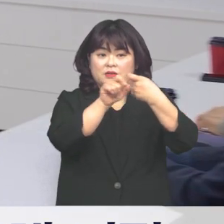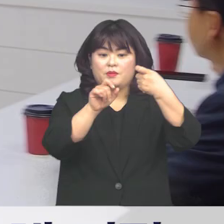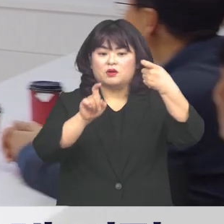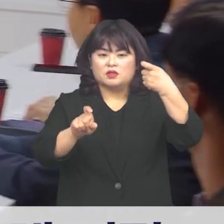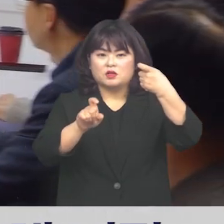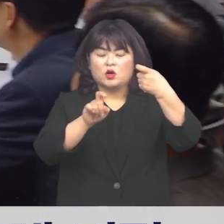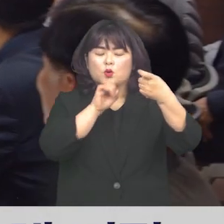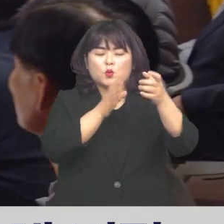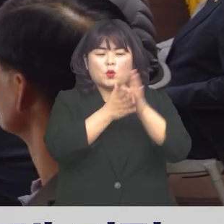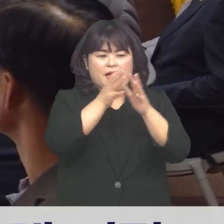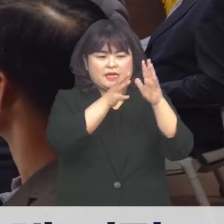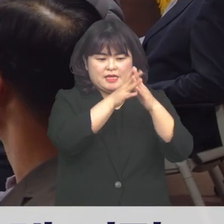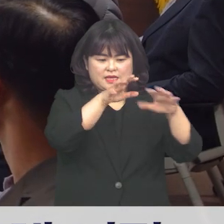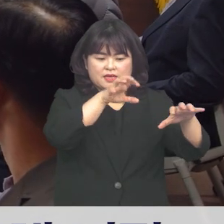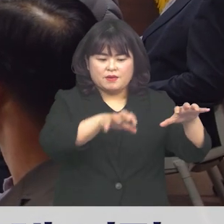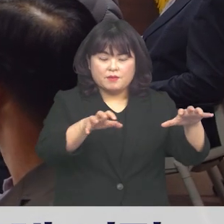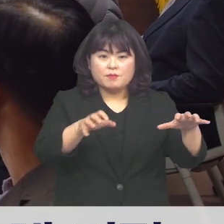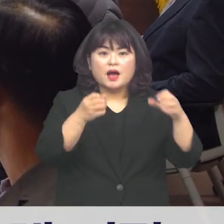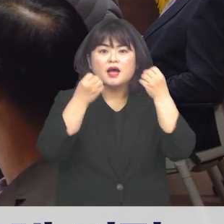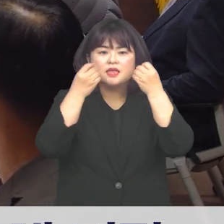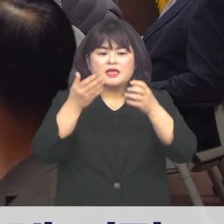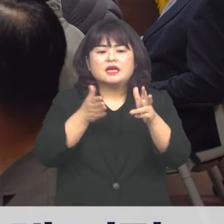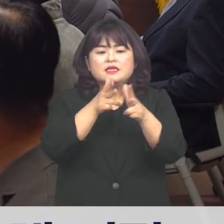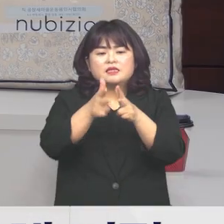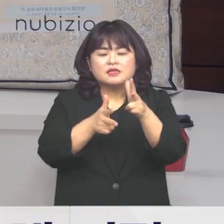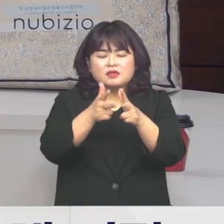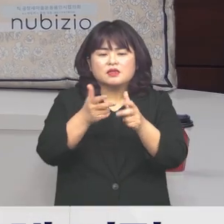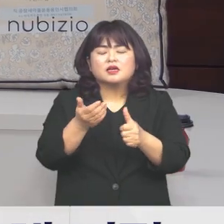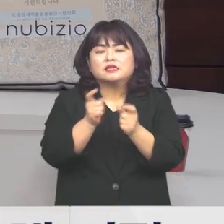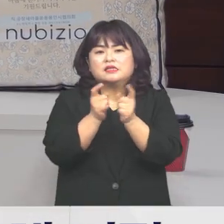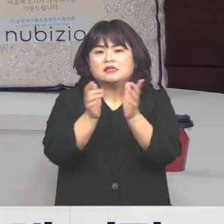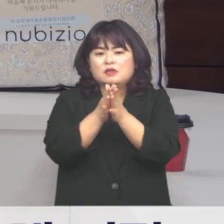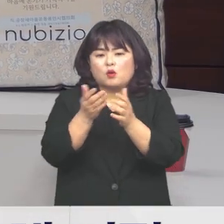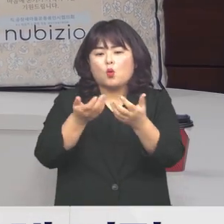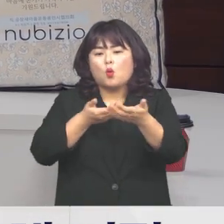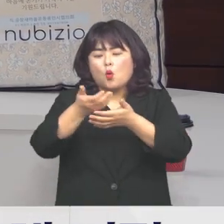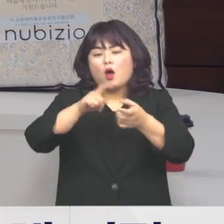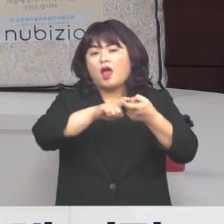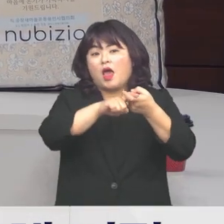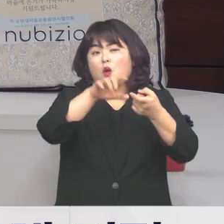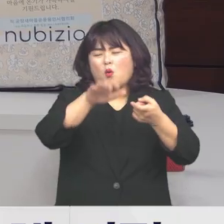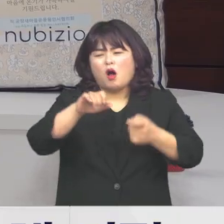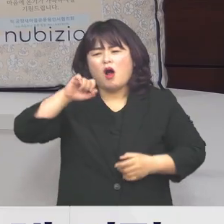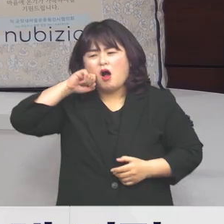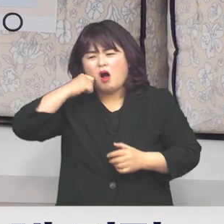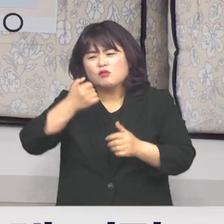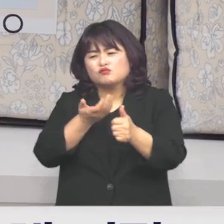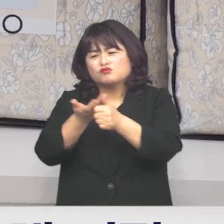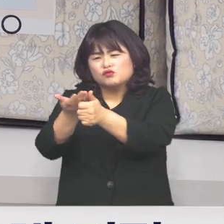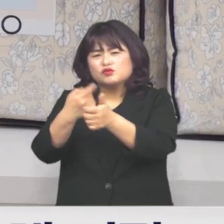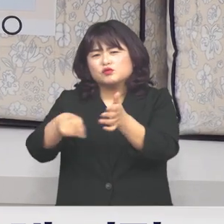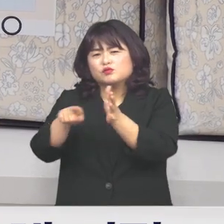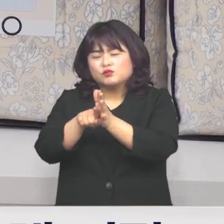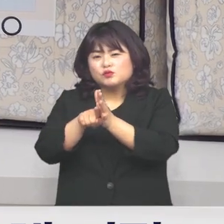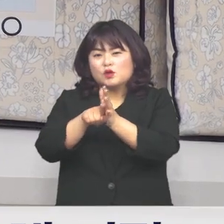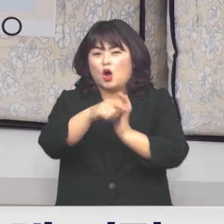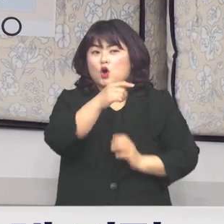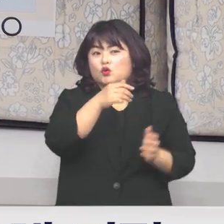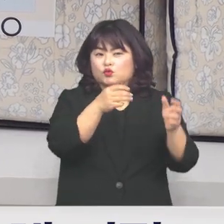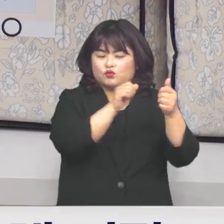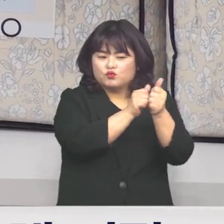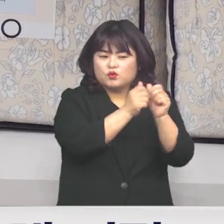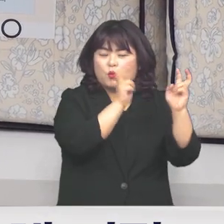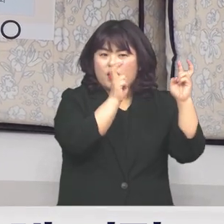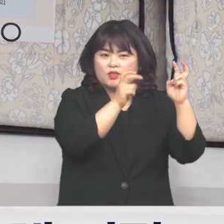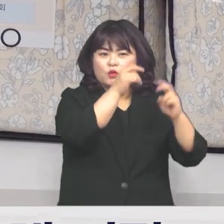지난 10일 용인시 새마을 직공장협의회가 어려운 이웃들에게 전달해달라며 지역기업인 주식회사 누비지오가